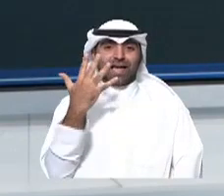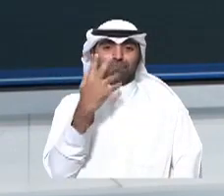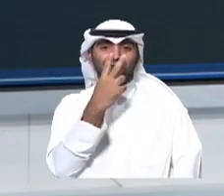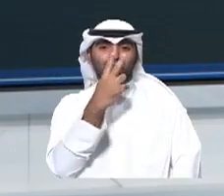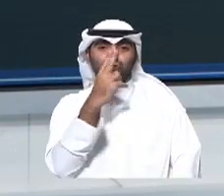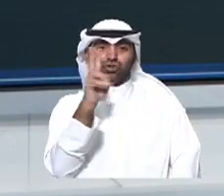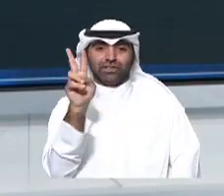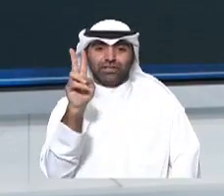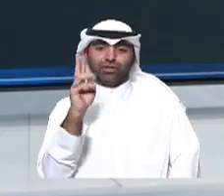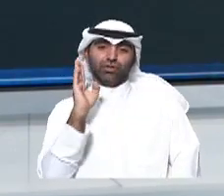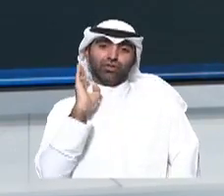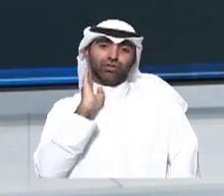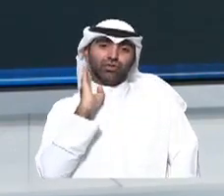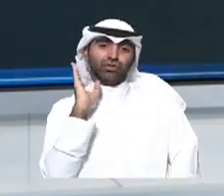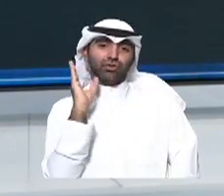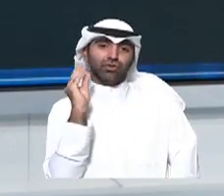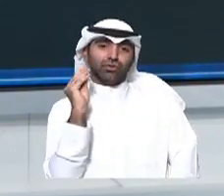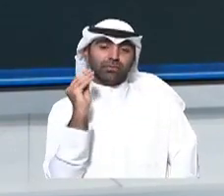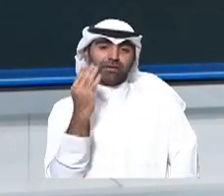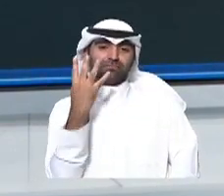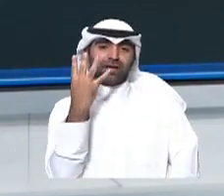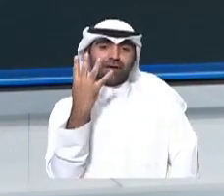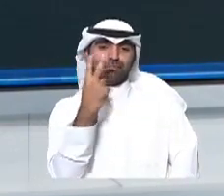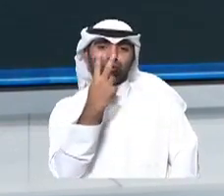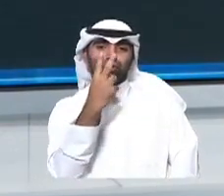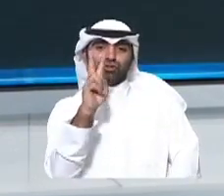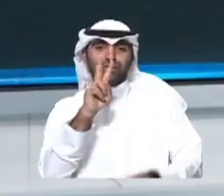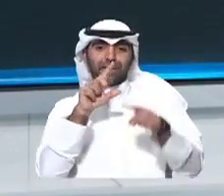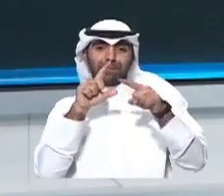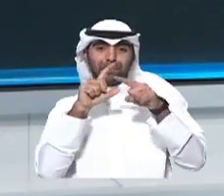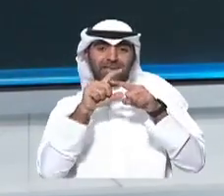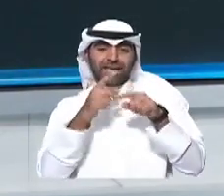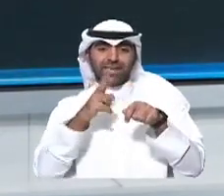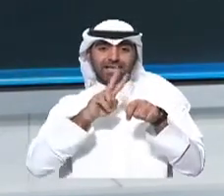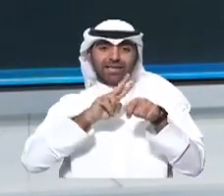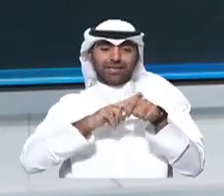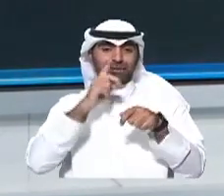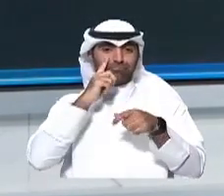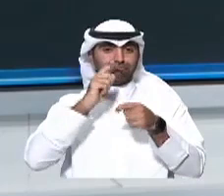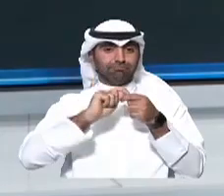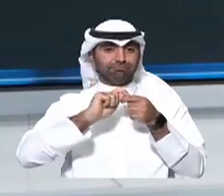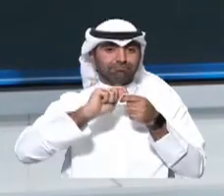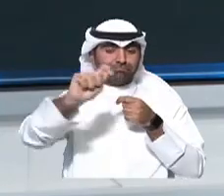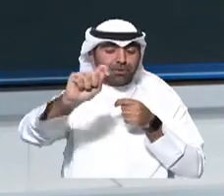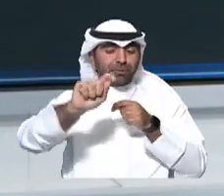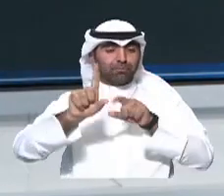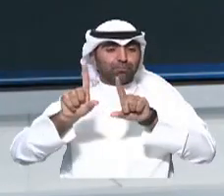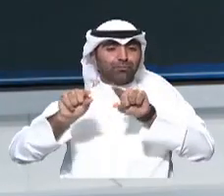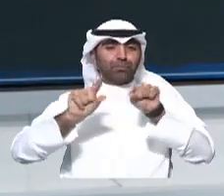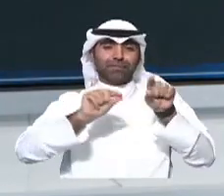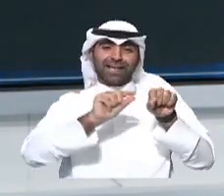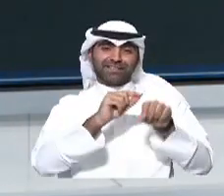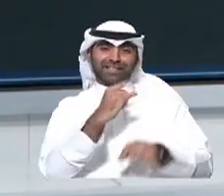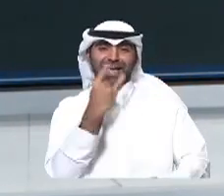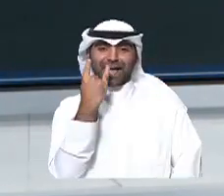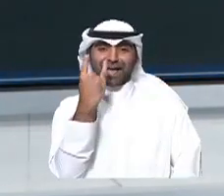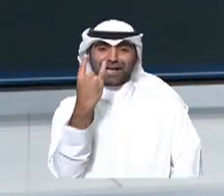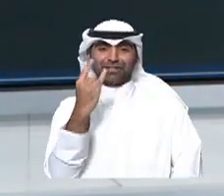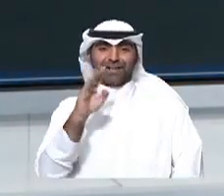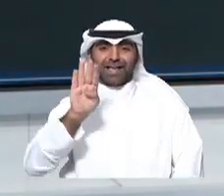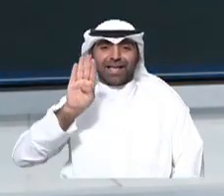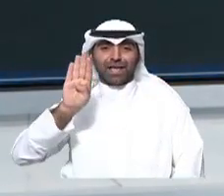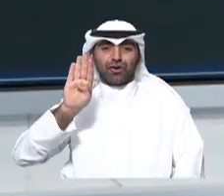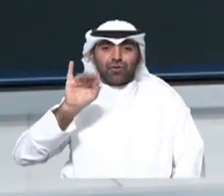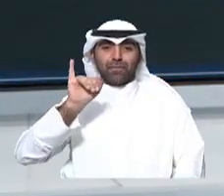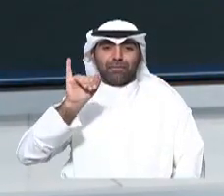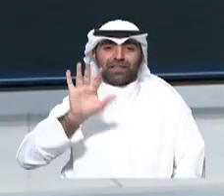الرطوبة النسبية 24%، والرؤية الأفقية جيدة تتجاوز 10 كيلو. الأجواء المتوقعة هذه الليلة، متوقع أجواء